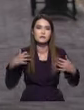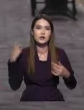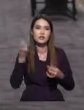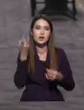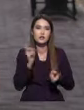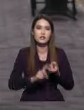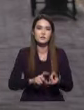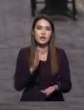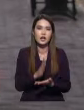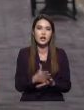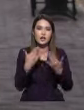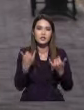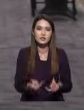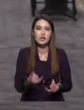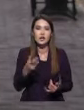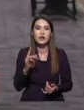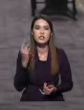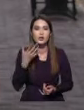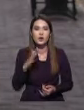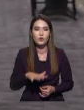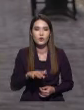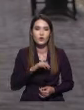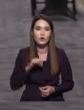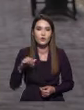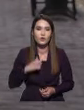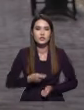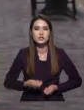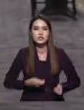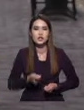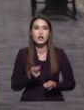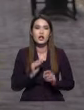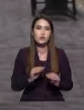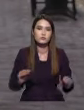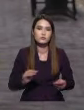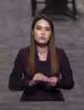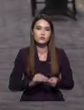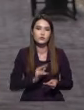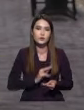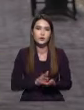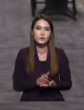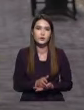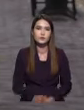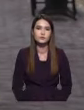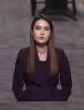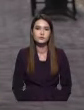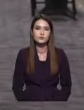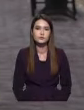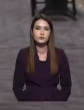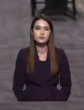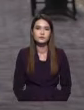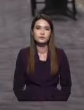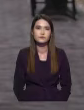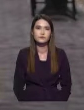байланысты. Қазір Екібастұз қалалық мәслихатының депутаты ретінде халықтың сөзін сөйлеп жүр. Өзгеріс Қонар,